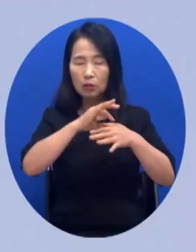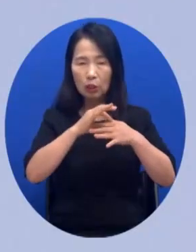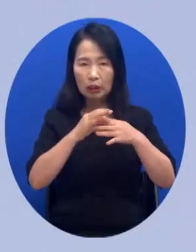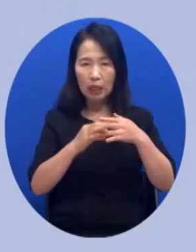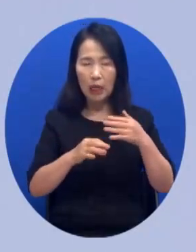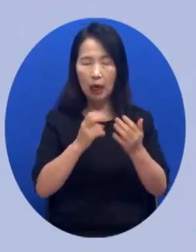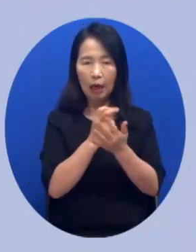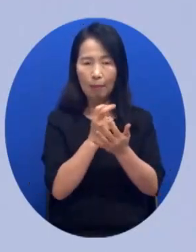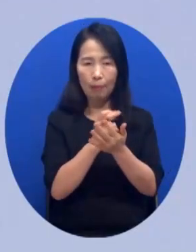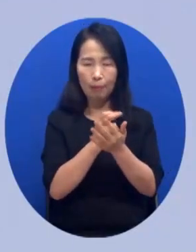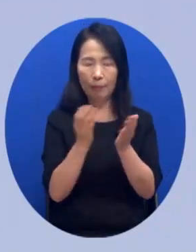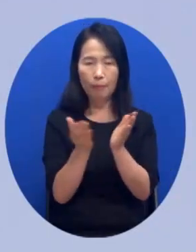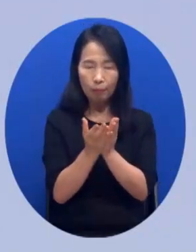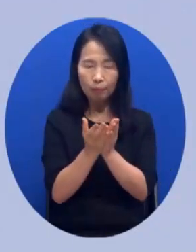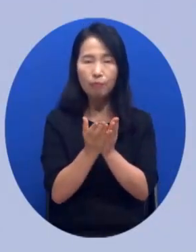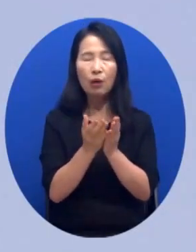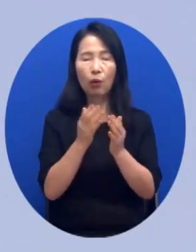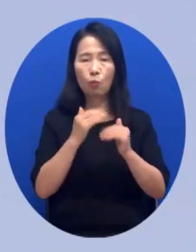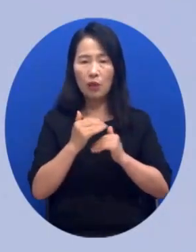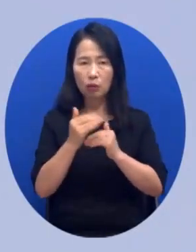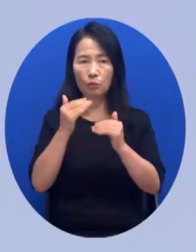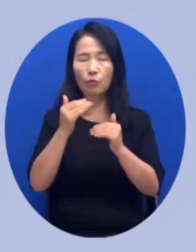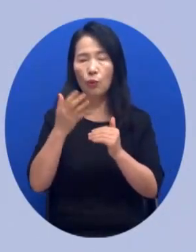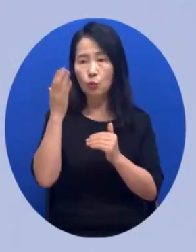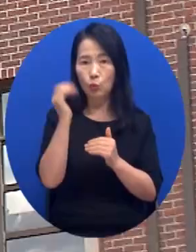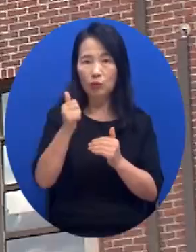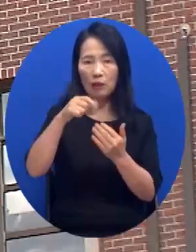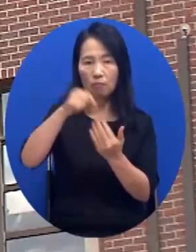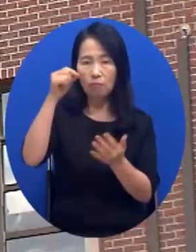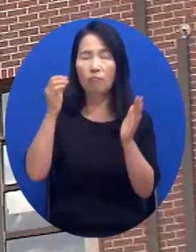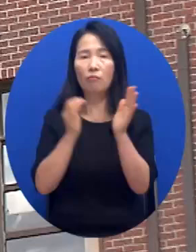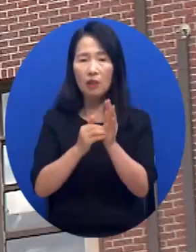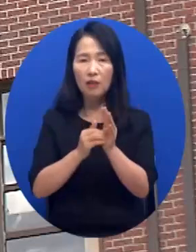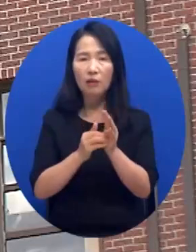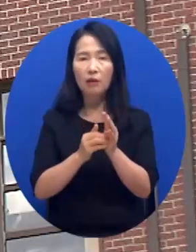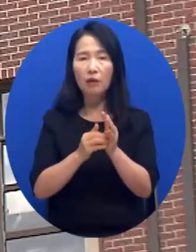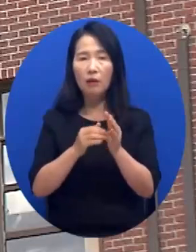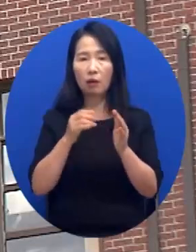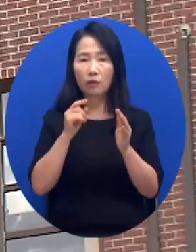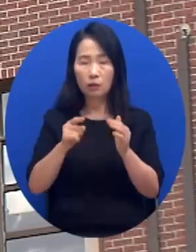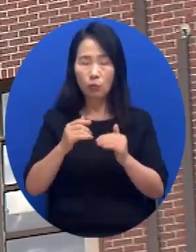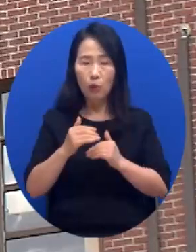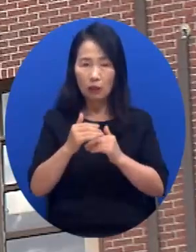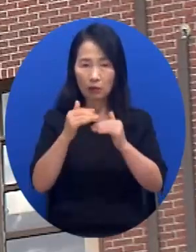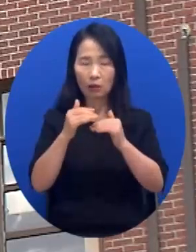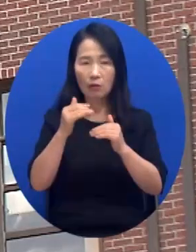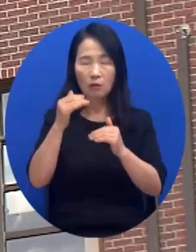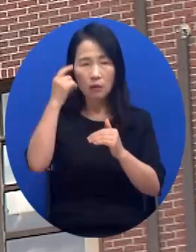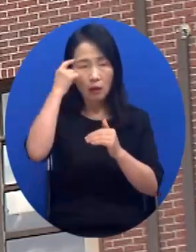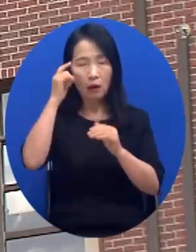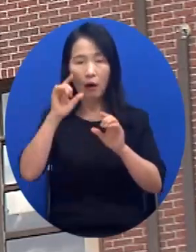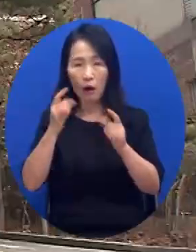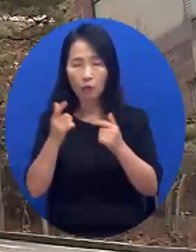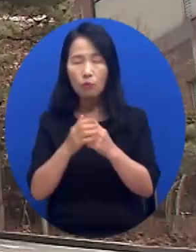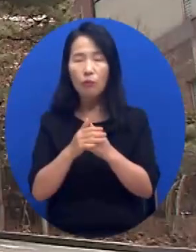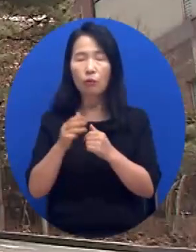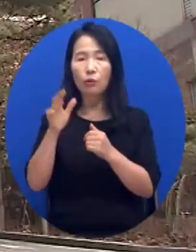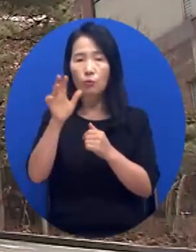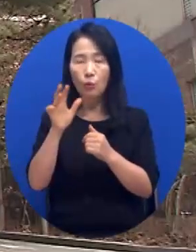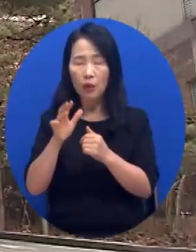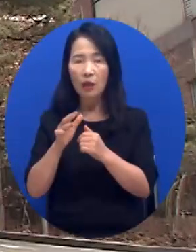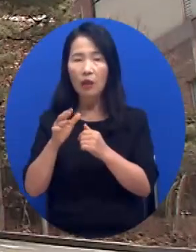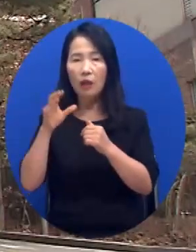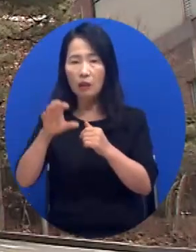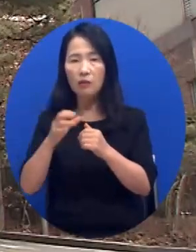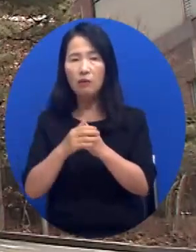합법적 과정을 통해 총장을 선임했다며 이 과정을 숙고하지 않은 채 총회가 파송한 이사회의